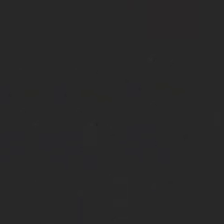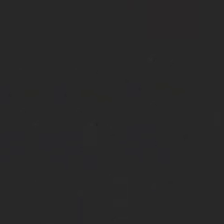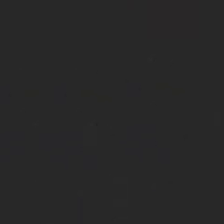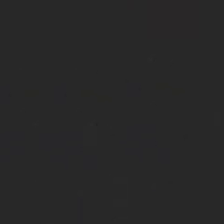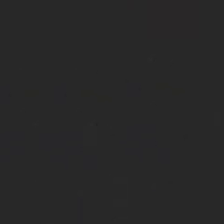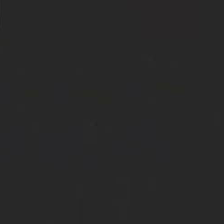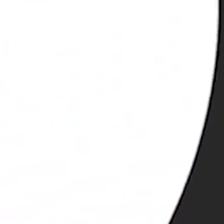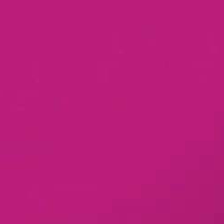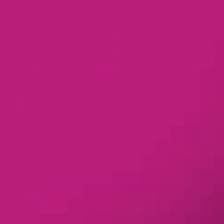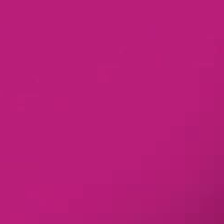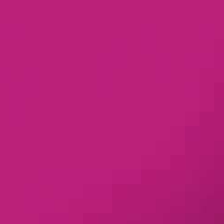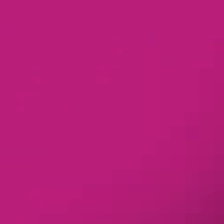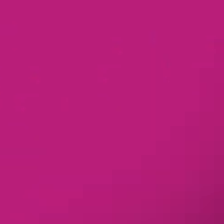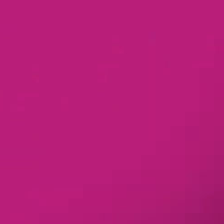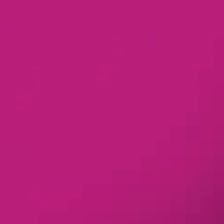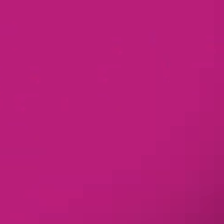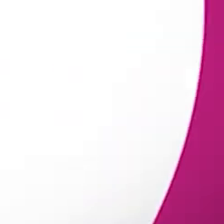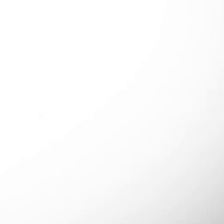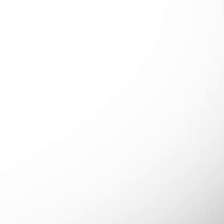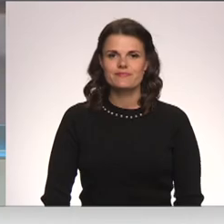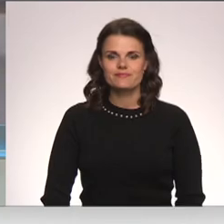Re! Viss ēters ir te!